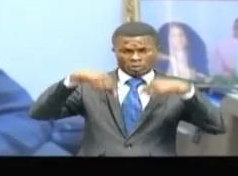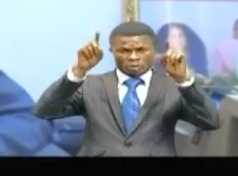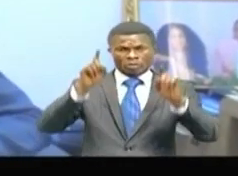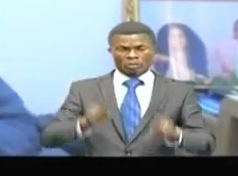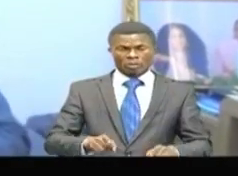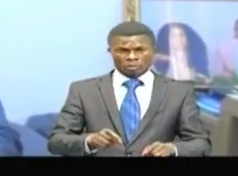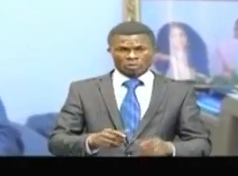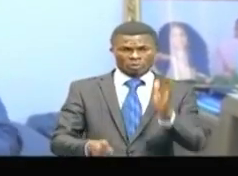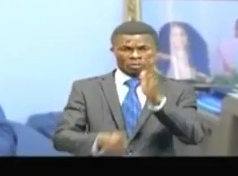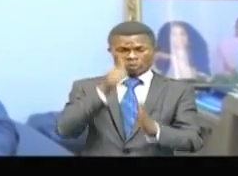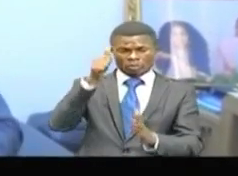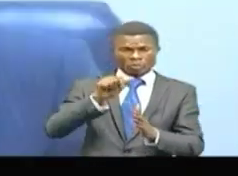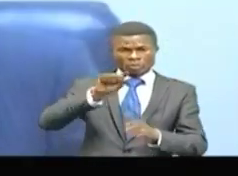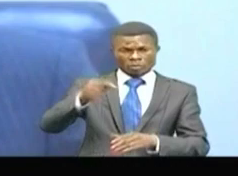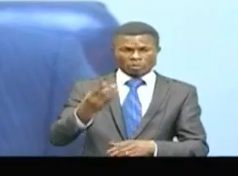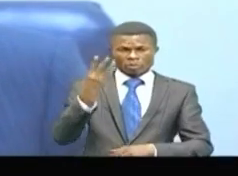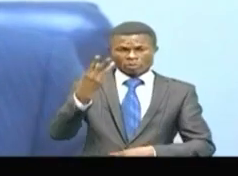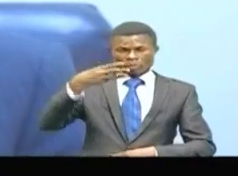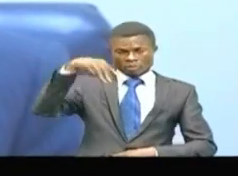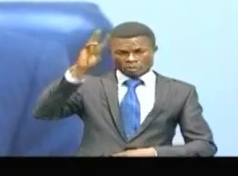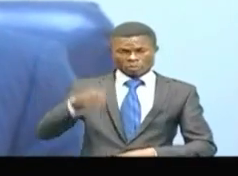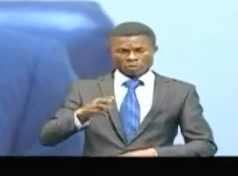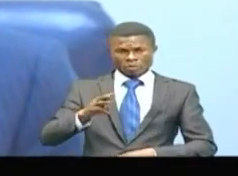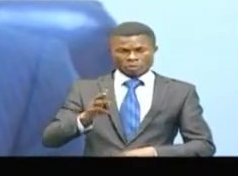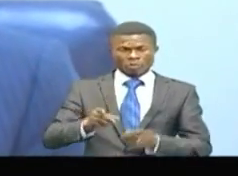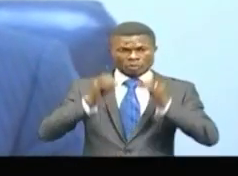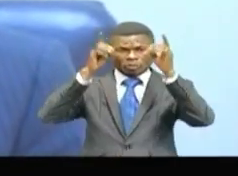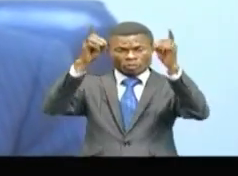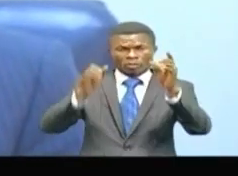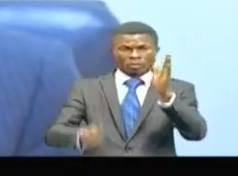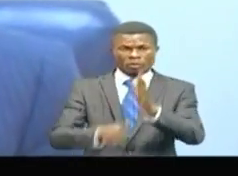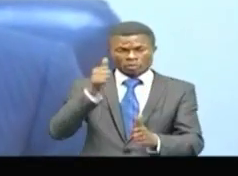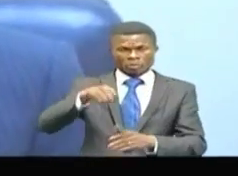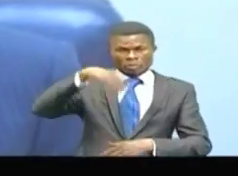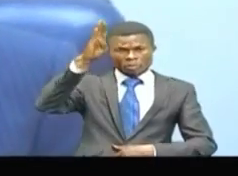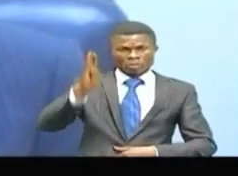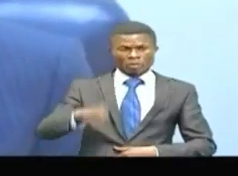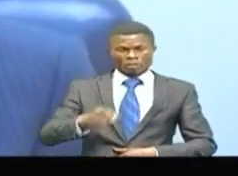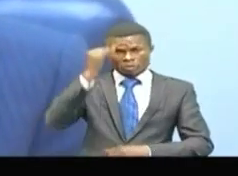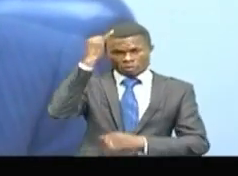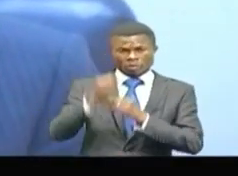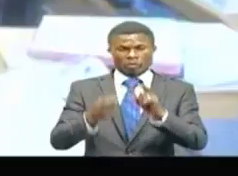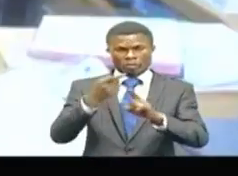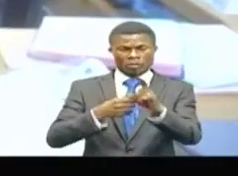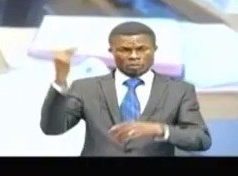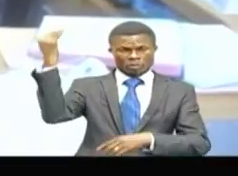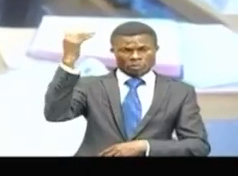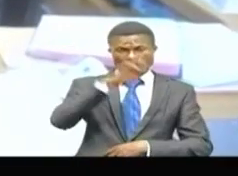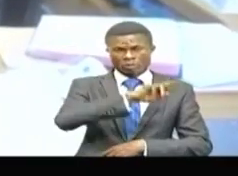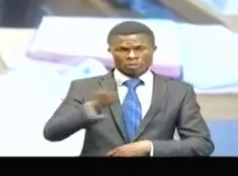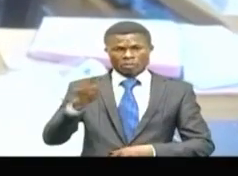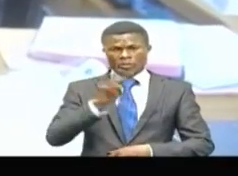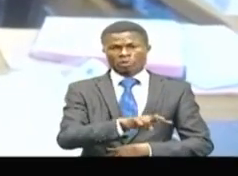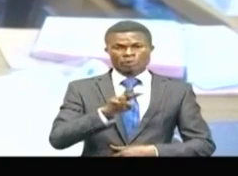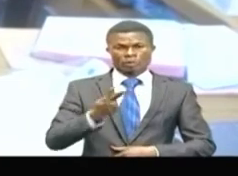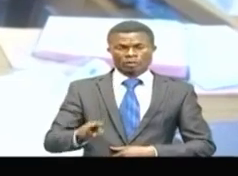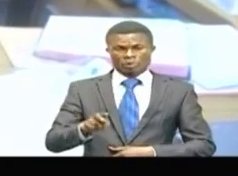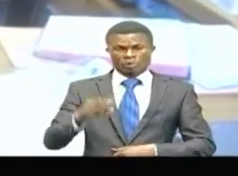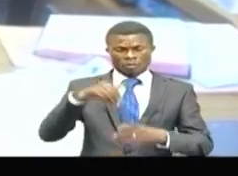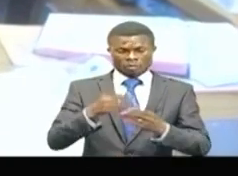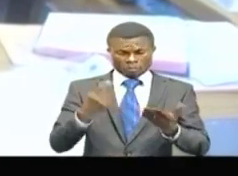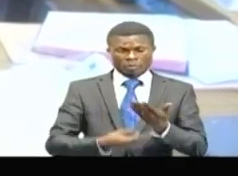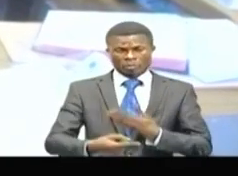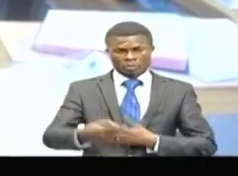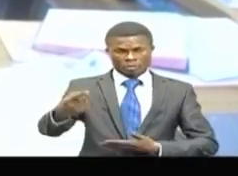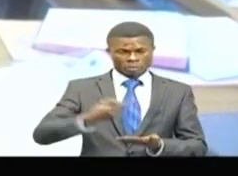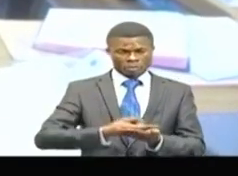à 11,3% contre une projection de 11% fin décembre 2022. Au cours de la semaine